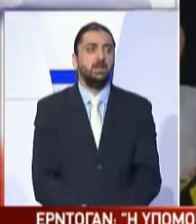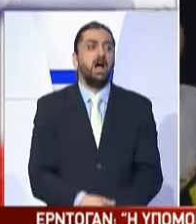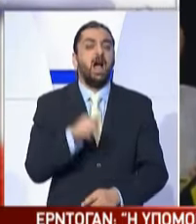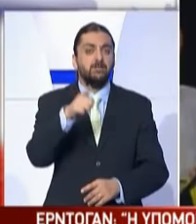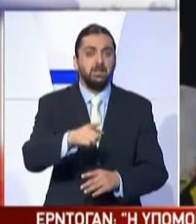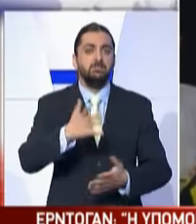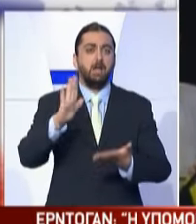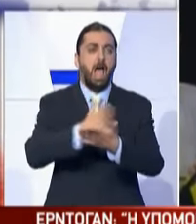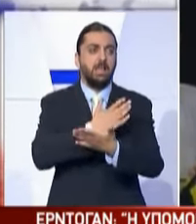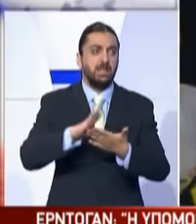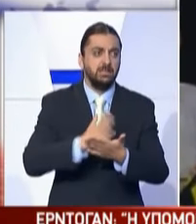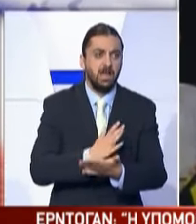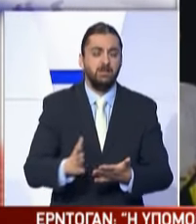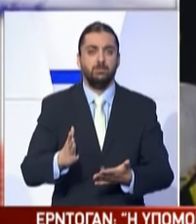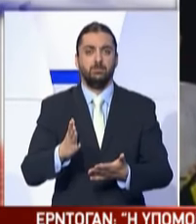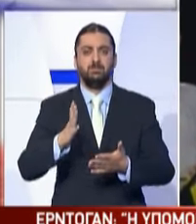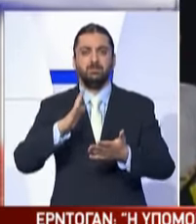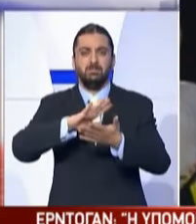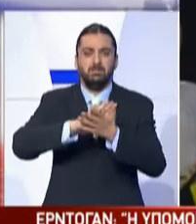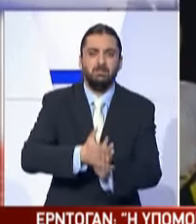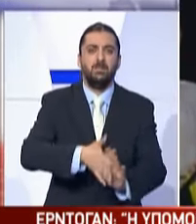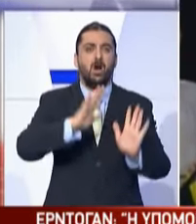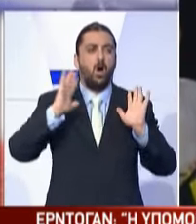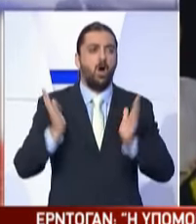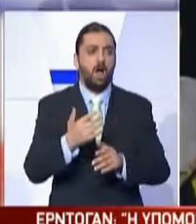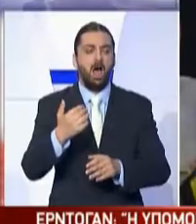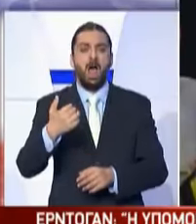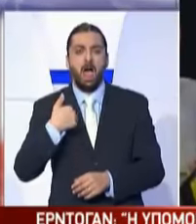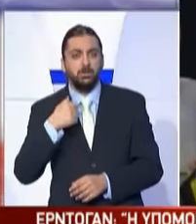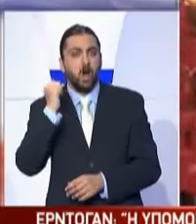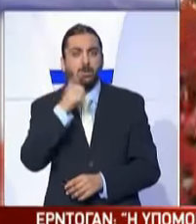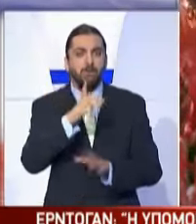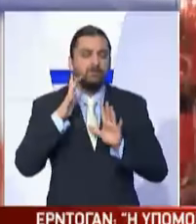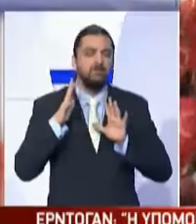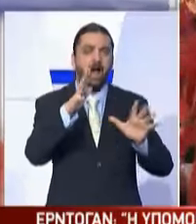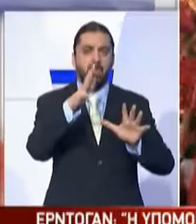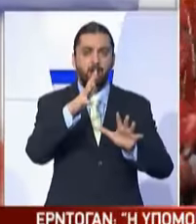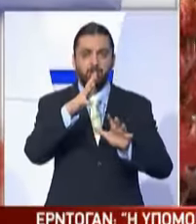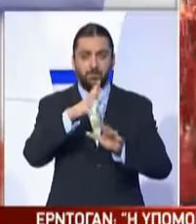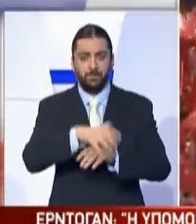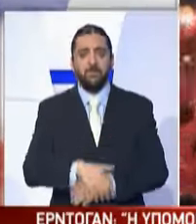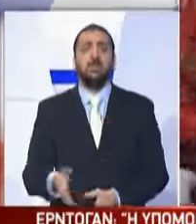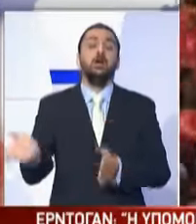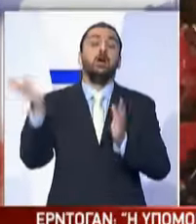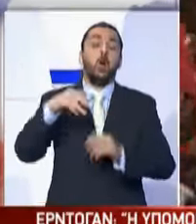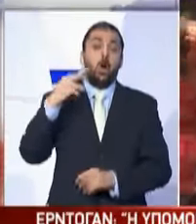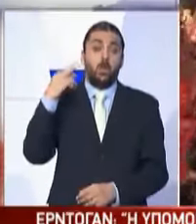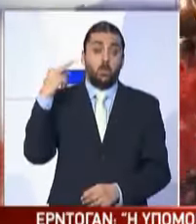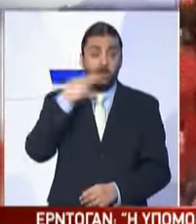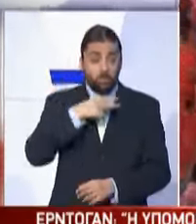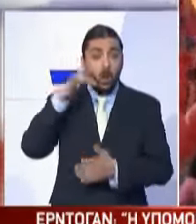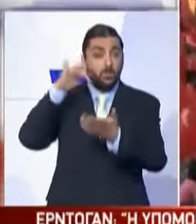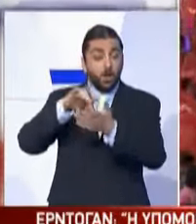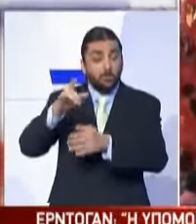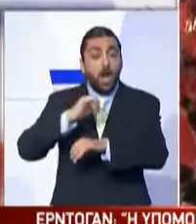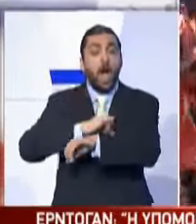Yakan, yıkan, saldıranlara çapulcu denir. Ο Ερντογάν έφτασε αργά στην Άγκυρα, όπου